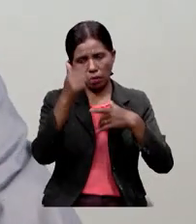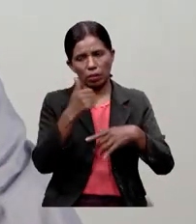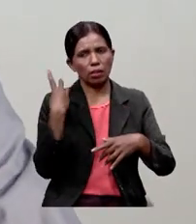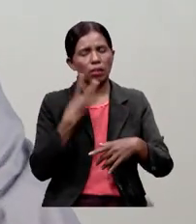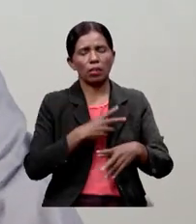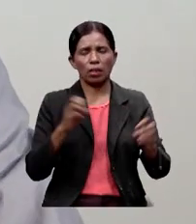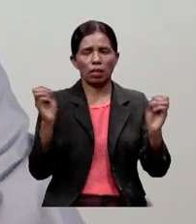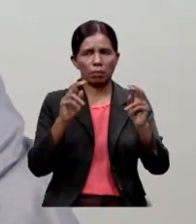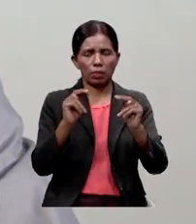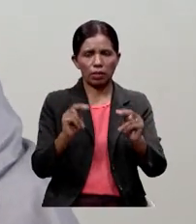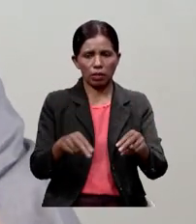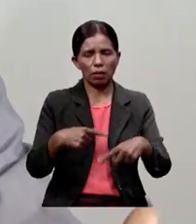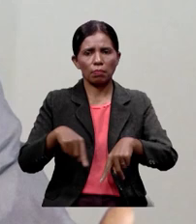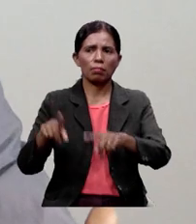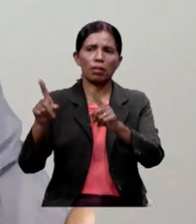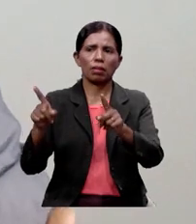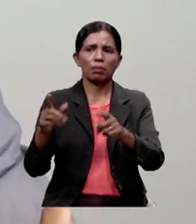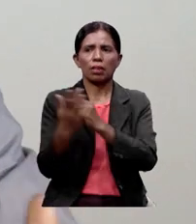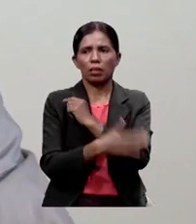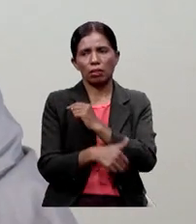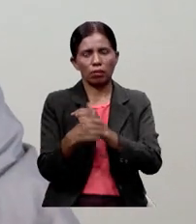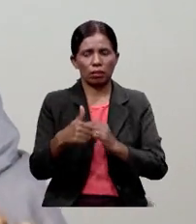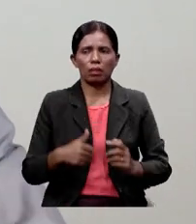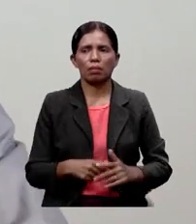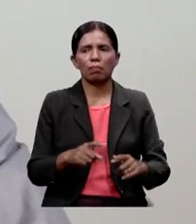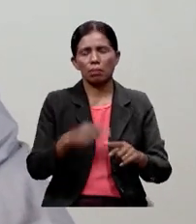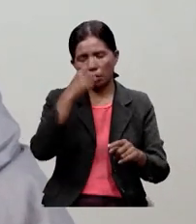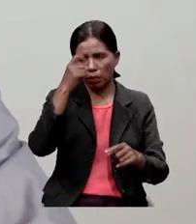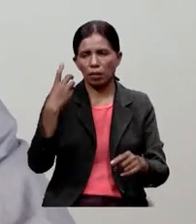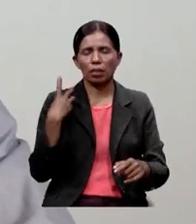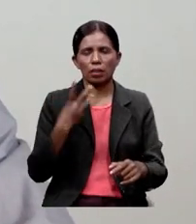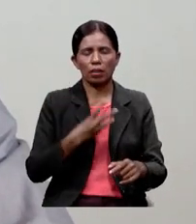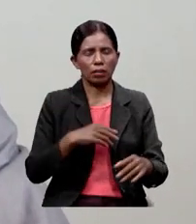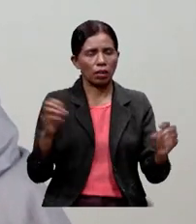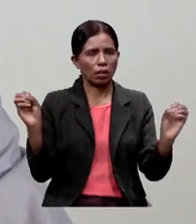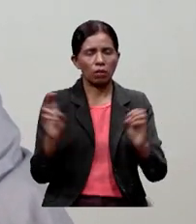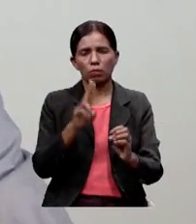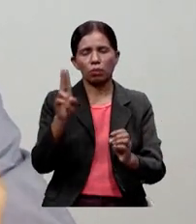persiza ba iha railiur mai betam beta iha falta de gestão